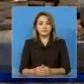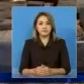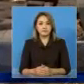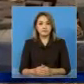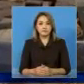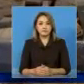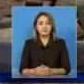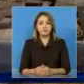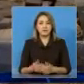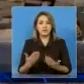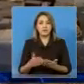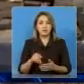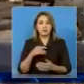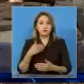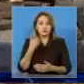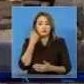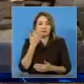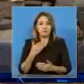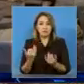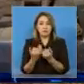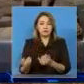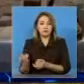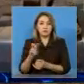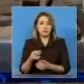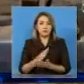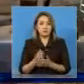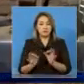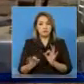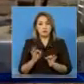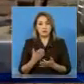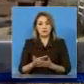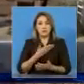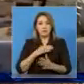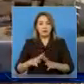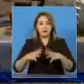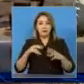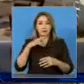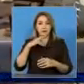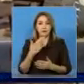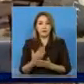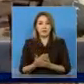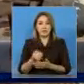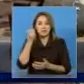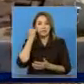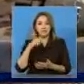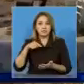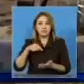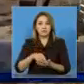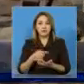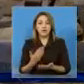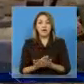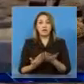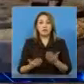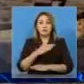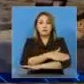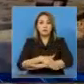конечно, рады. Не так уже стыдно, когда гости из других регионов приезжают. Хотелось бы, чтобы побольше внимания уделили старой части города. Есть